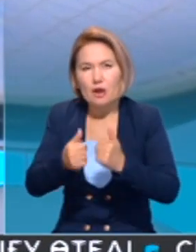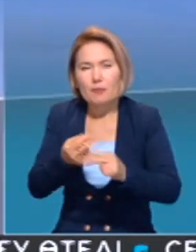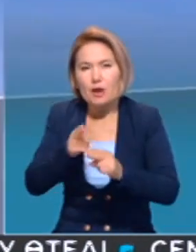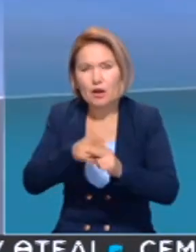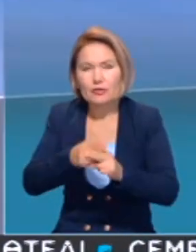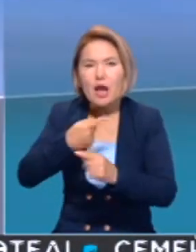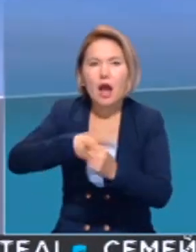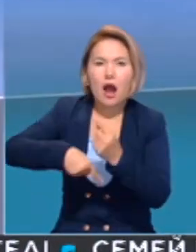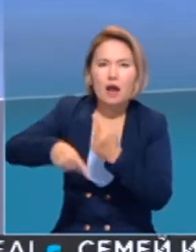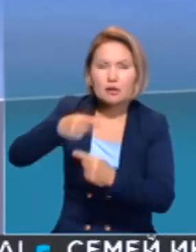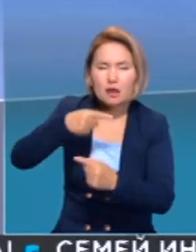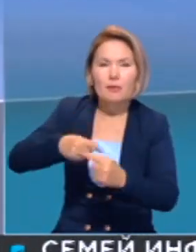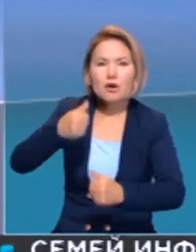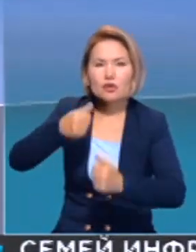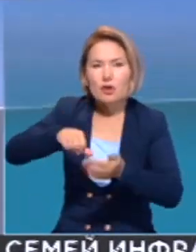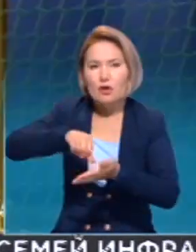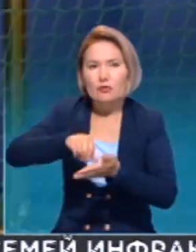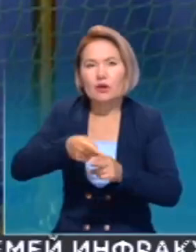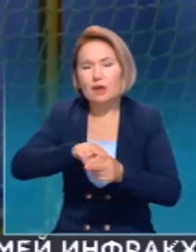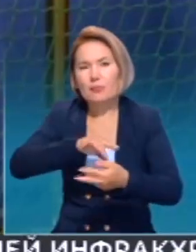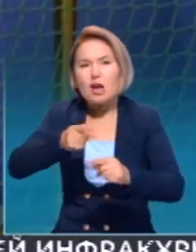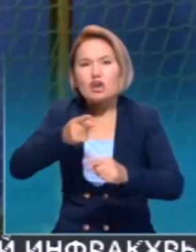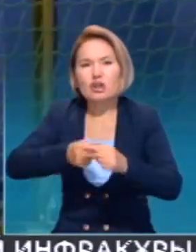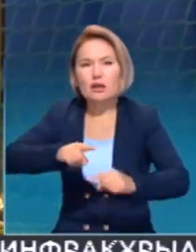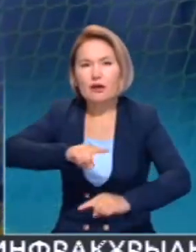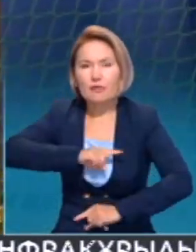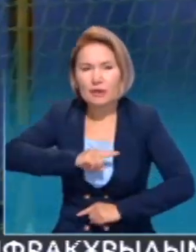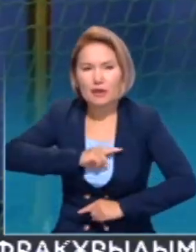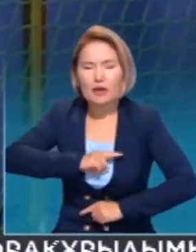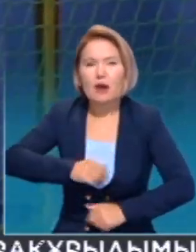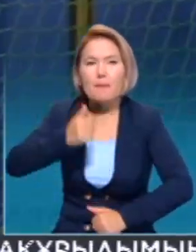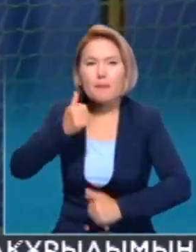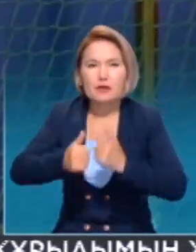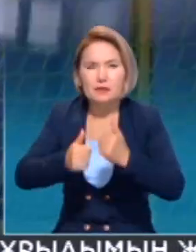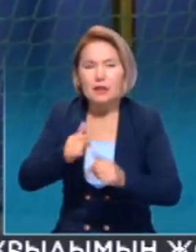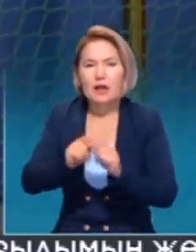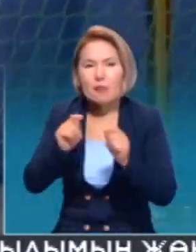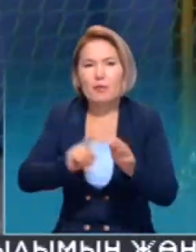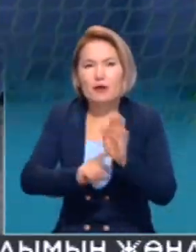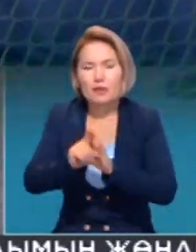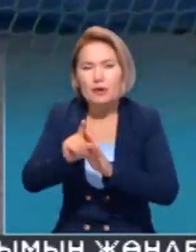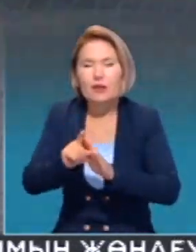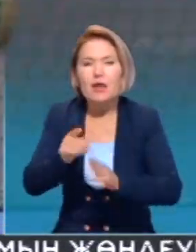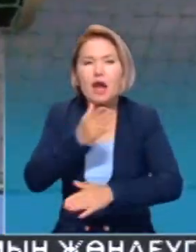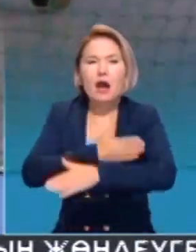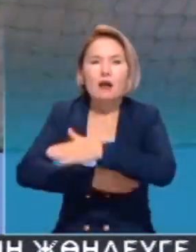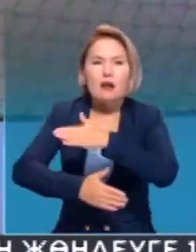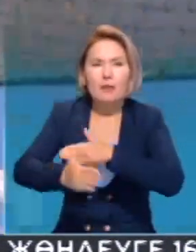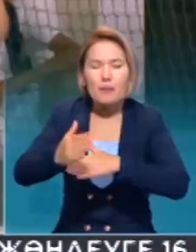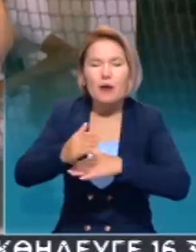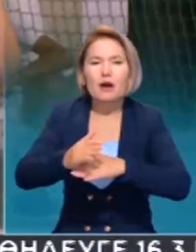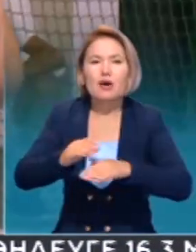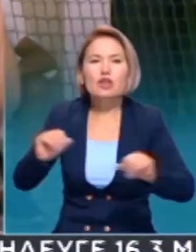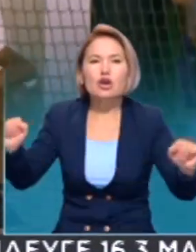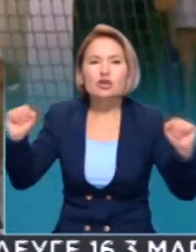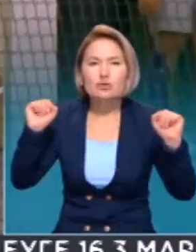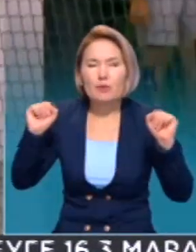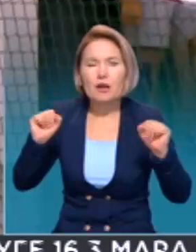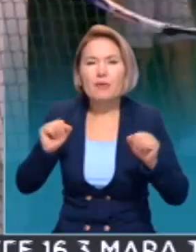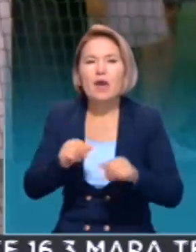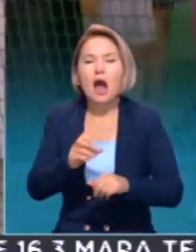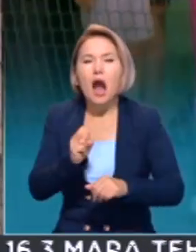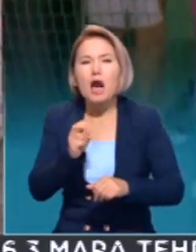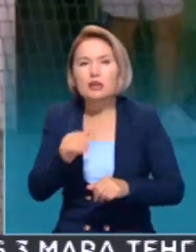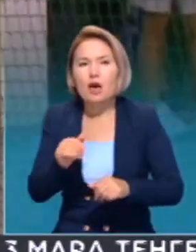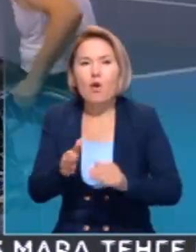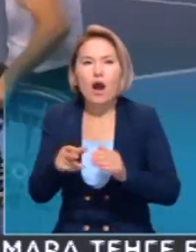айналма жүйе бойынша сынға түседі. Сосын жартылай финал мен финалдық бәсекелер болады. Айта кетейік, паралимпиадалық спорт түрі әсіресе Ақтау,